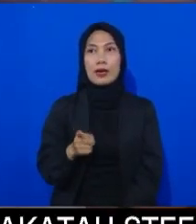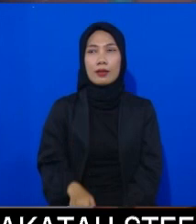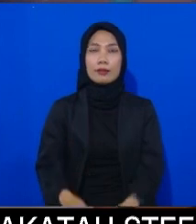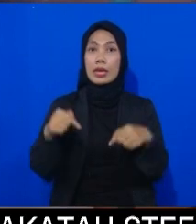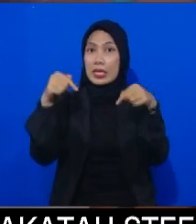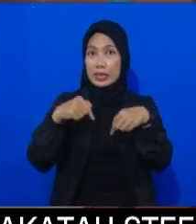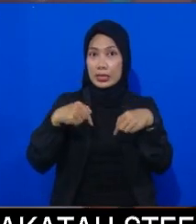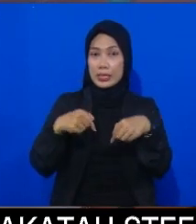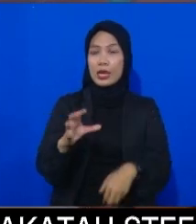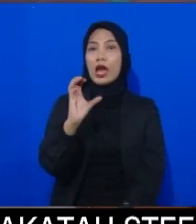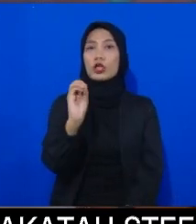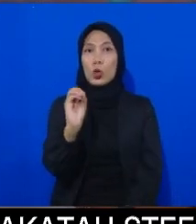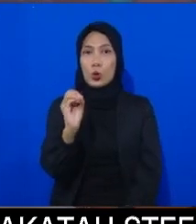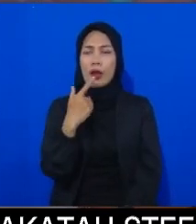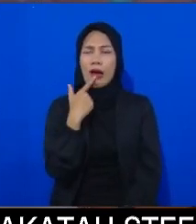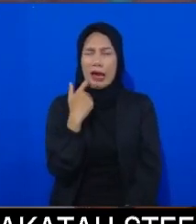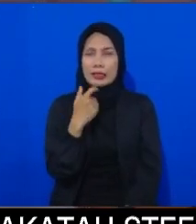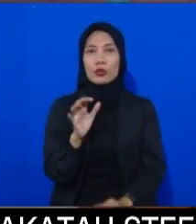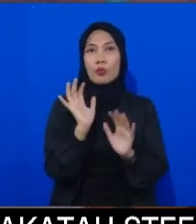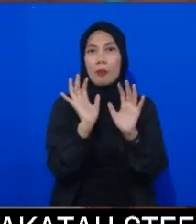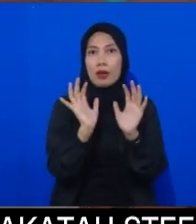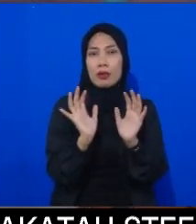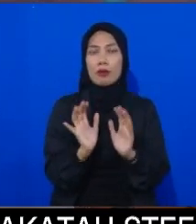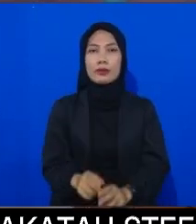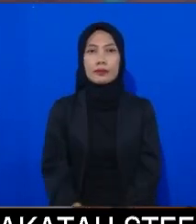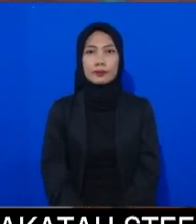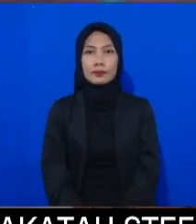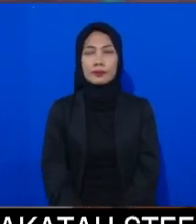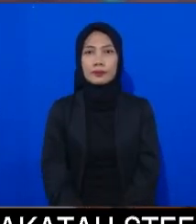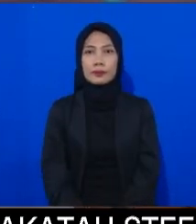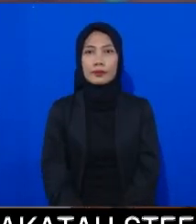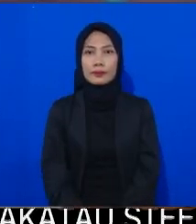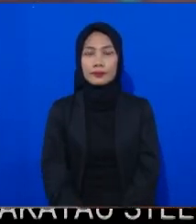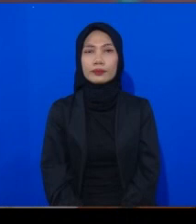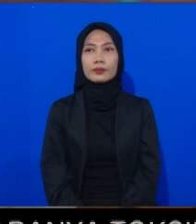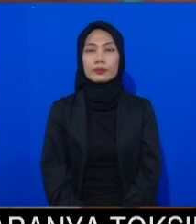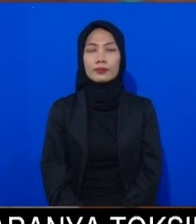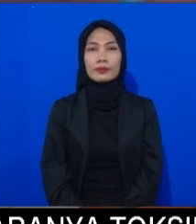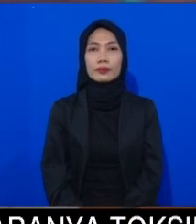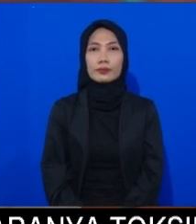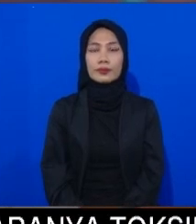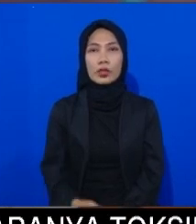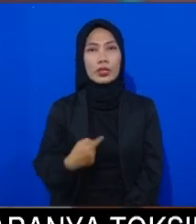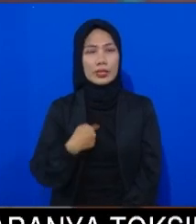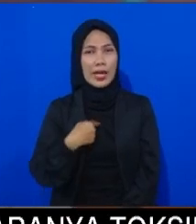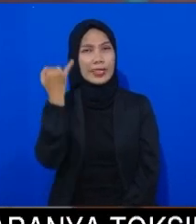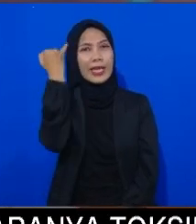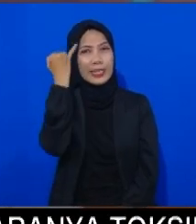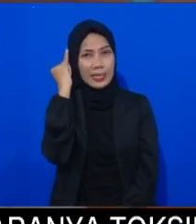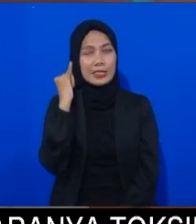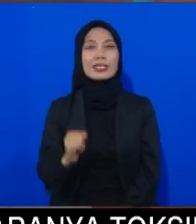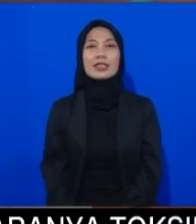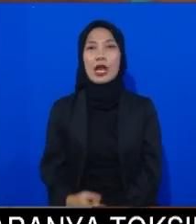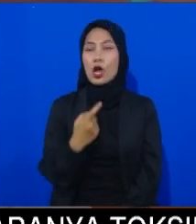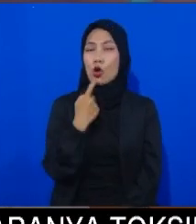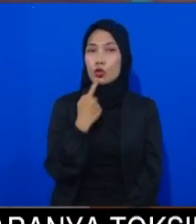dan kebetulan pas lagi banyak-banyaknya telur asin Akhirnya saya punya inisiatif untuk